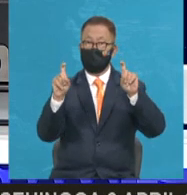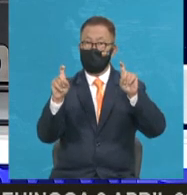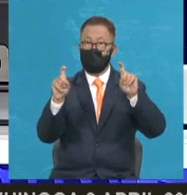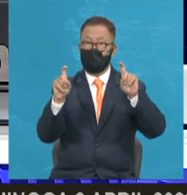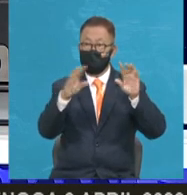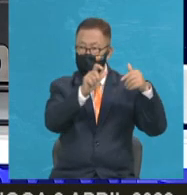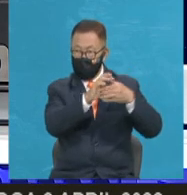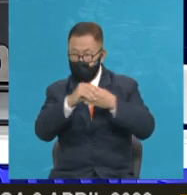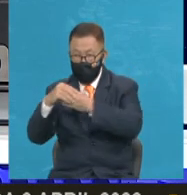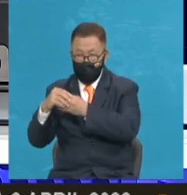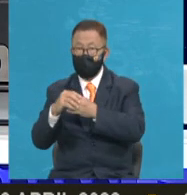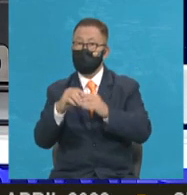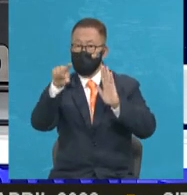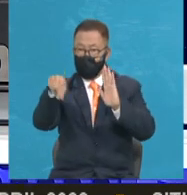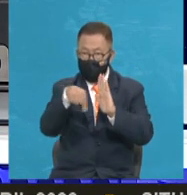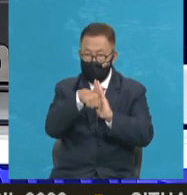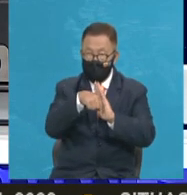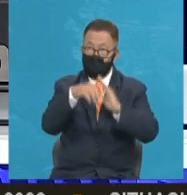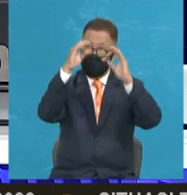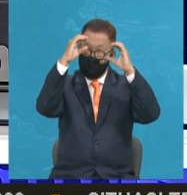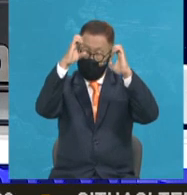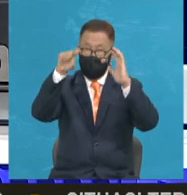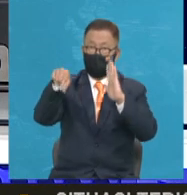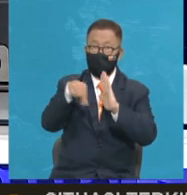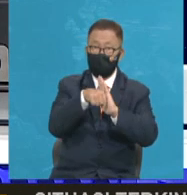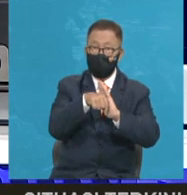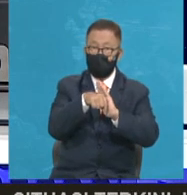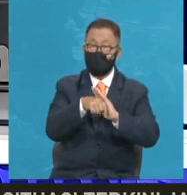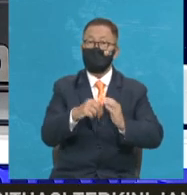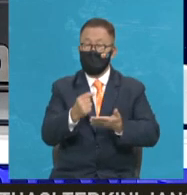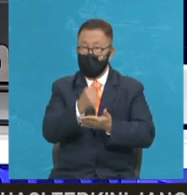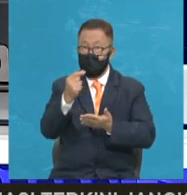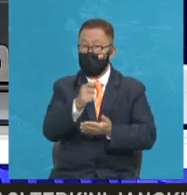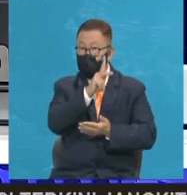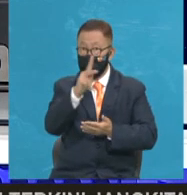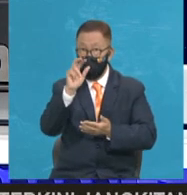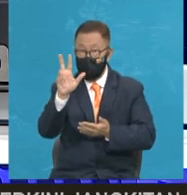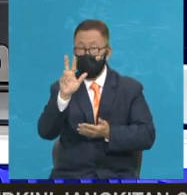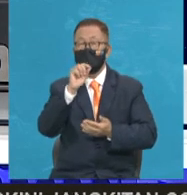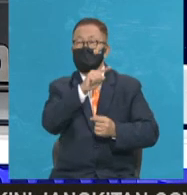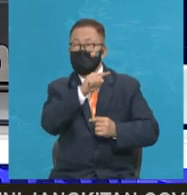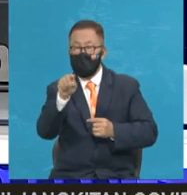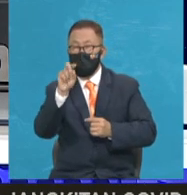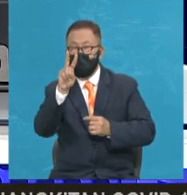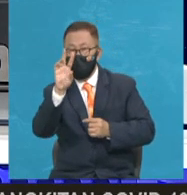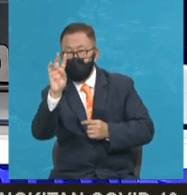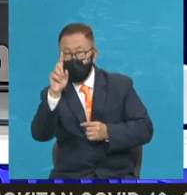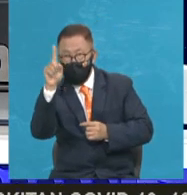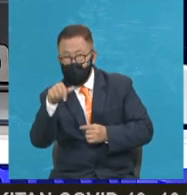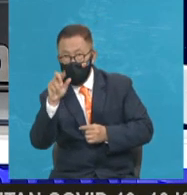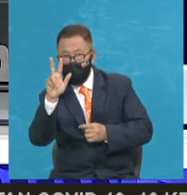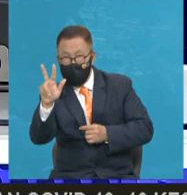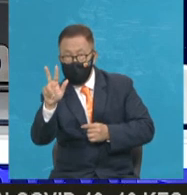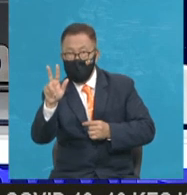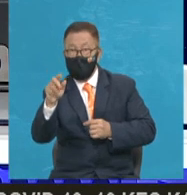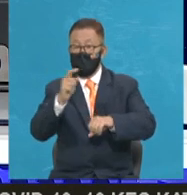berkualiti pendidikan berkualiti convention selama tiga hari itu diadakan sehingga 26 HC 2022